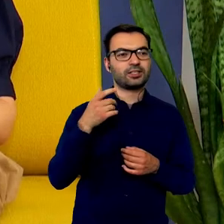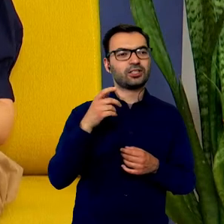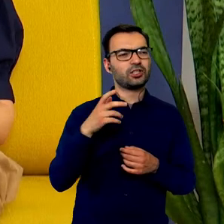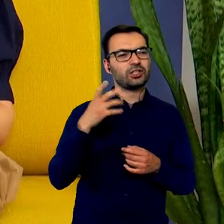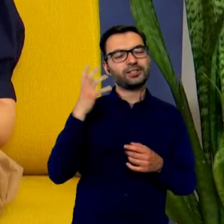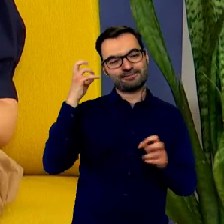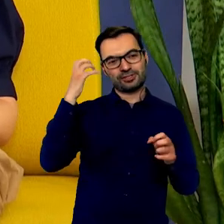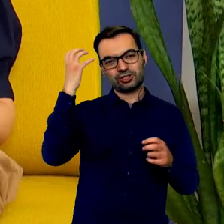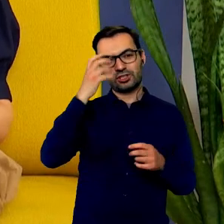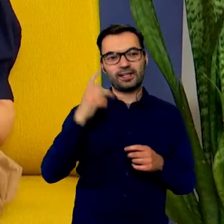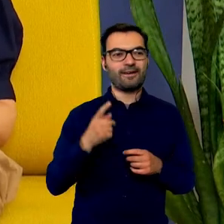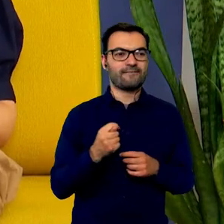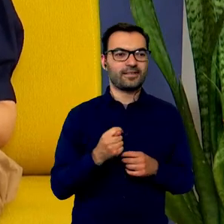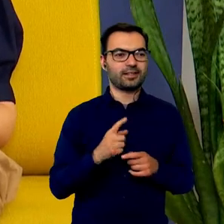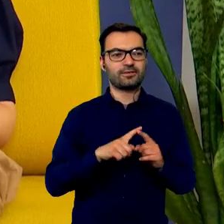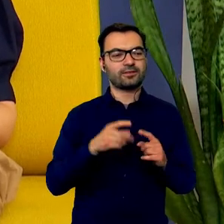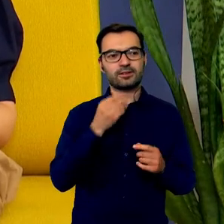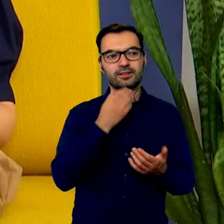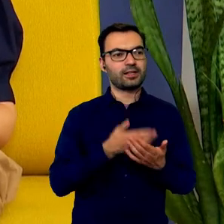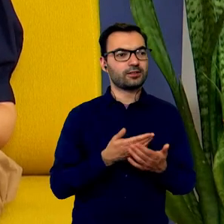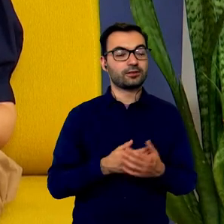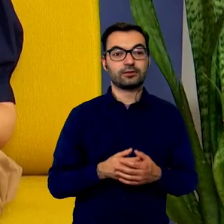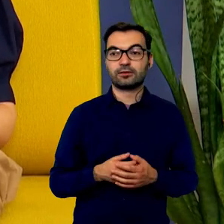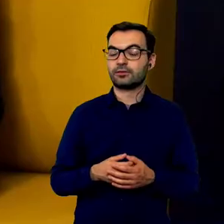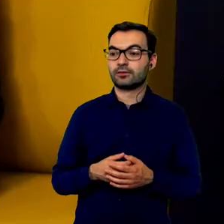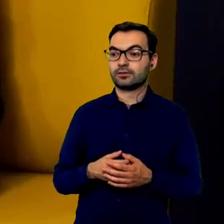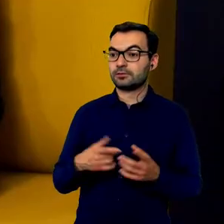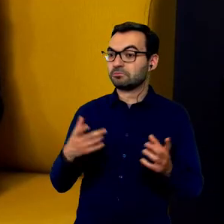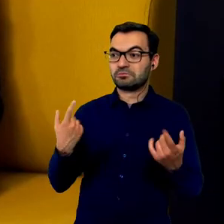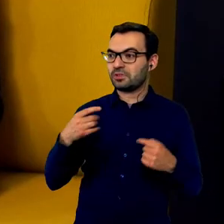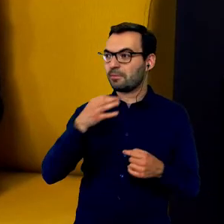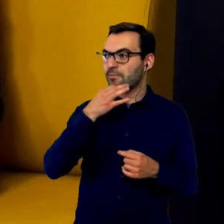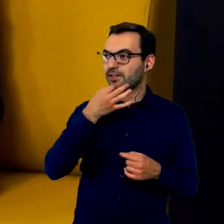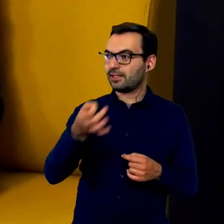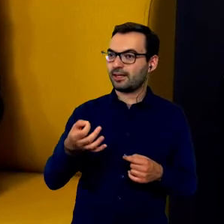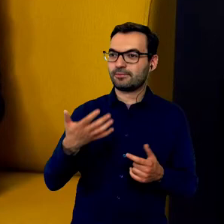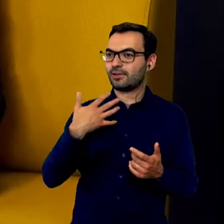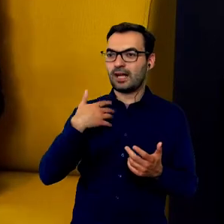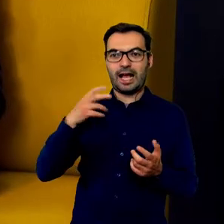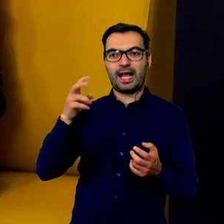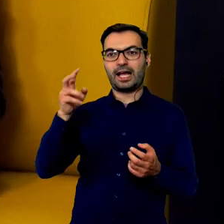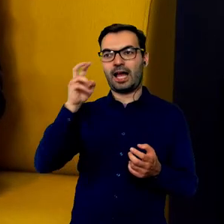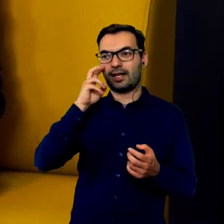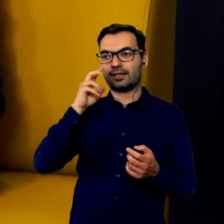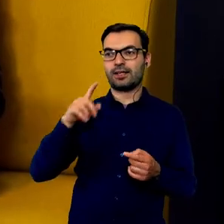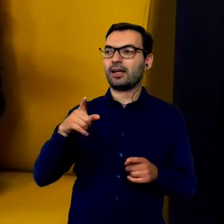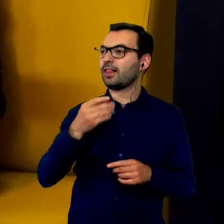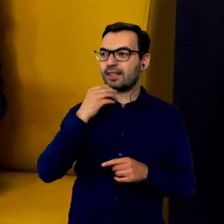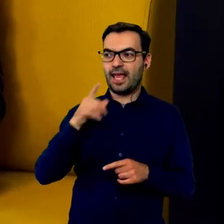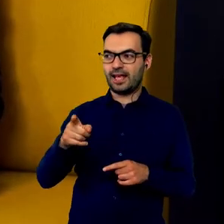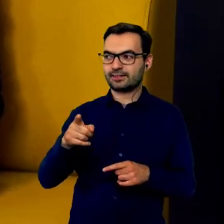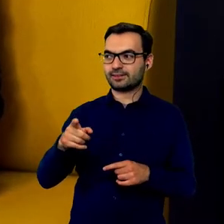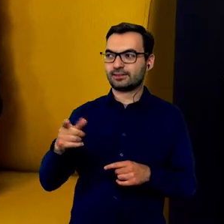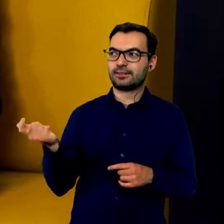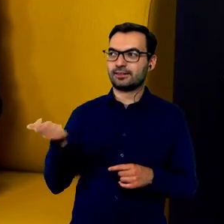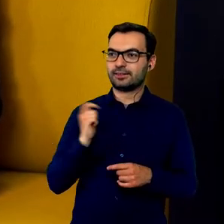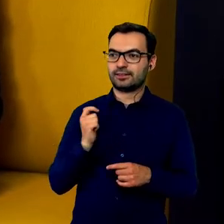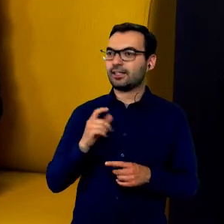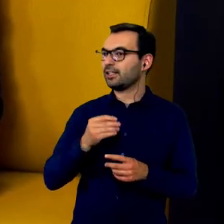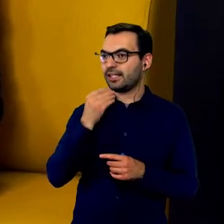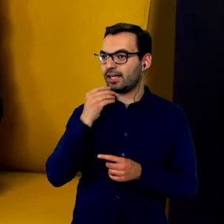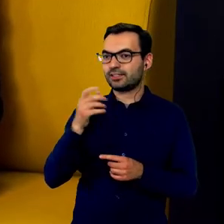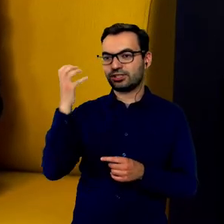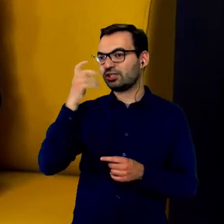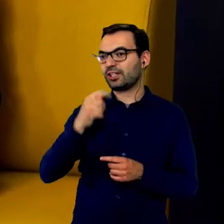fig, tych, które spadają, dlaczego ich nie można zjadać? Nie zapytałam, bo to było jak w raju. Nie jedz z tego owocu, kiedy mi powiedziała znajoma, nie